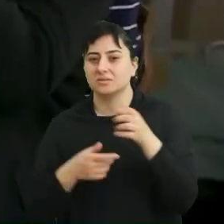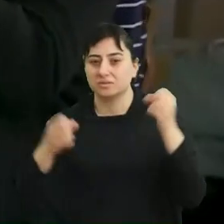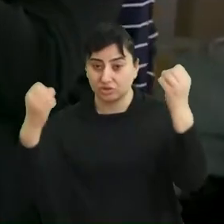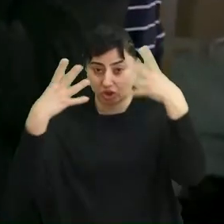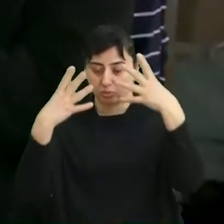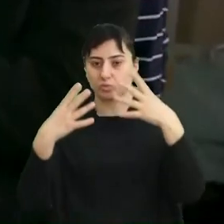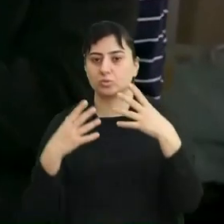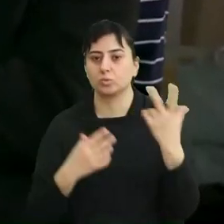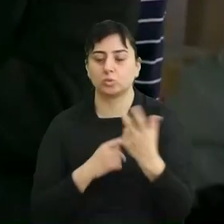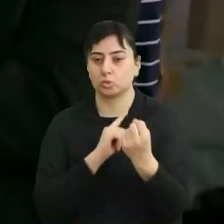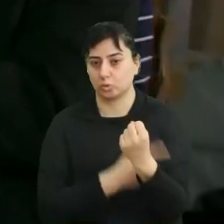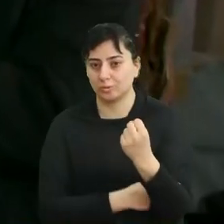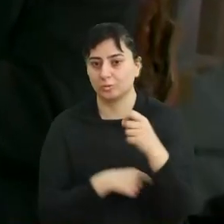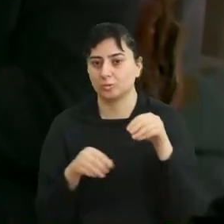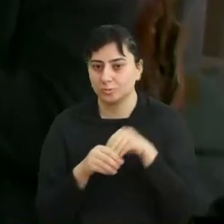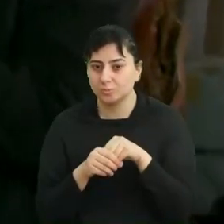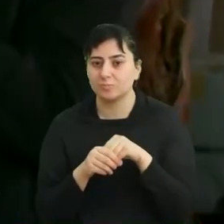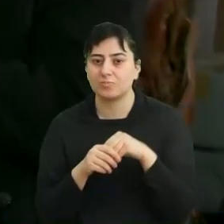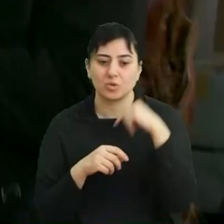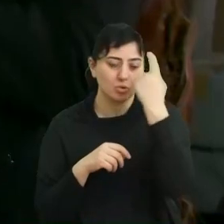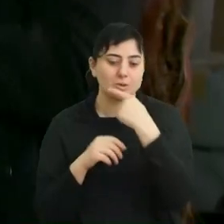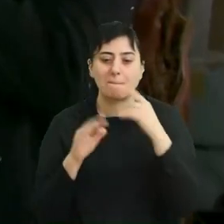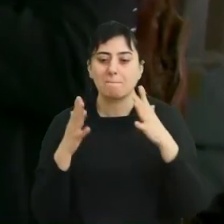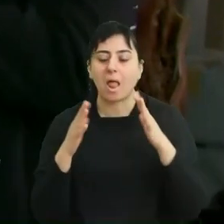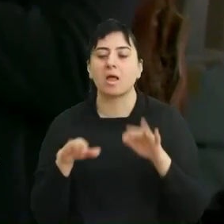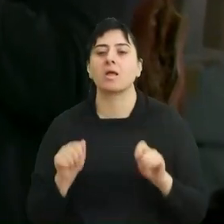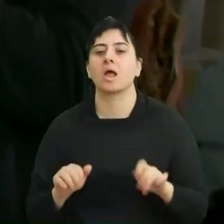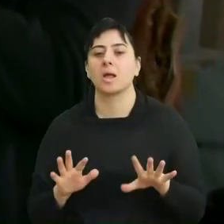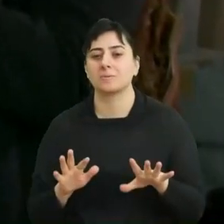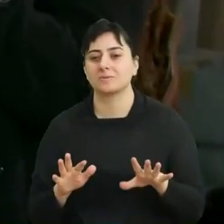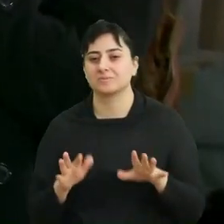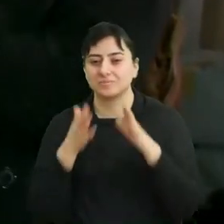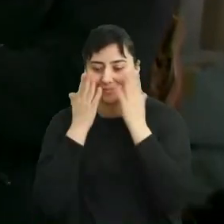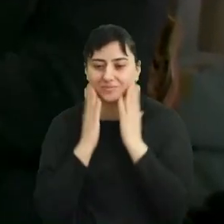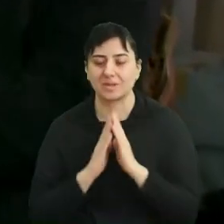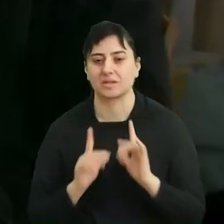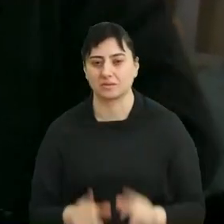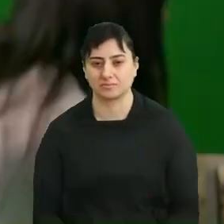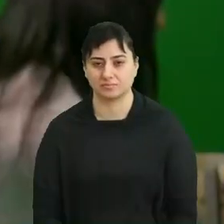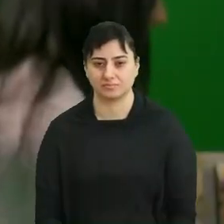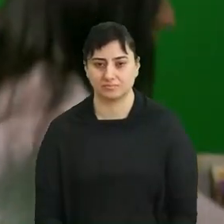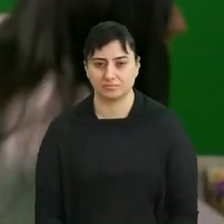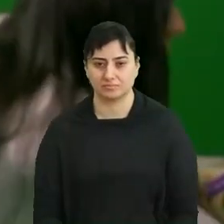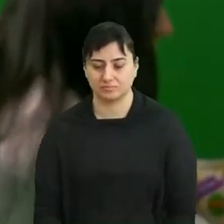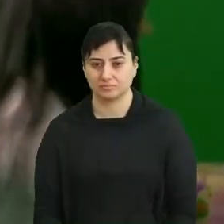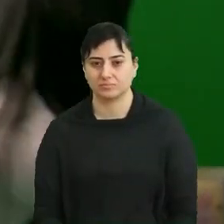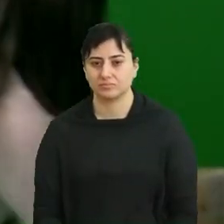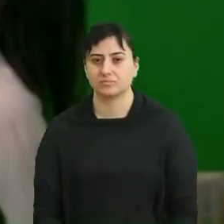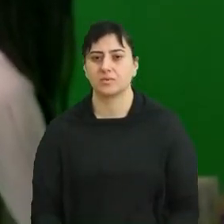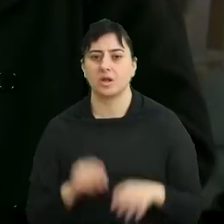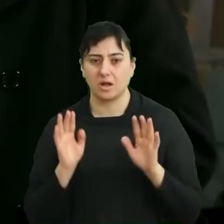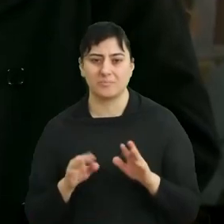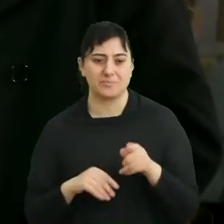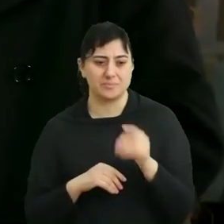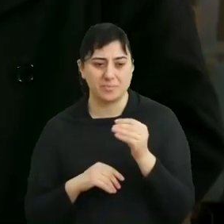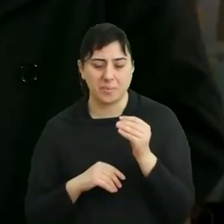sırasında bak böyle büyük güçlü ışıklar kullanıyorlar ya. Oyuncunun yüzünde parlama olmasın diye şey yapıyorlar, makyaj yapıyorlar. İyi de hayatım,